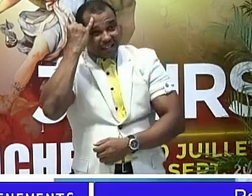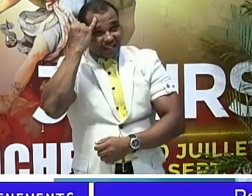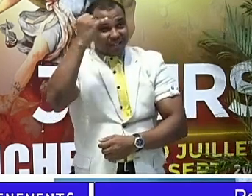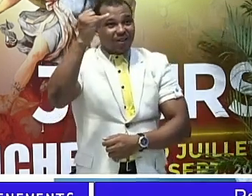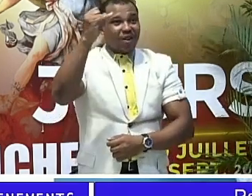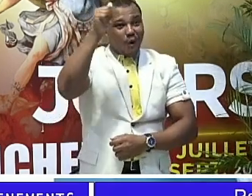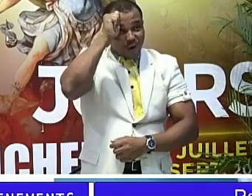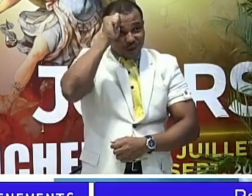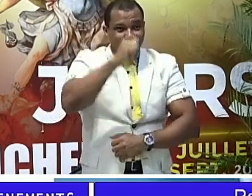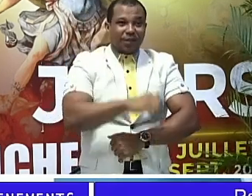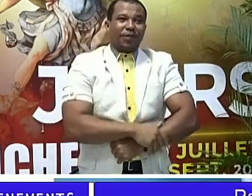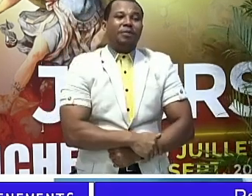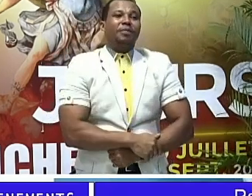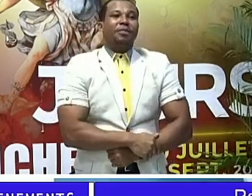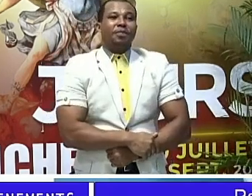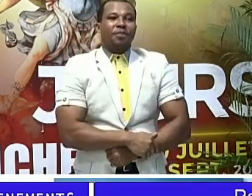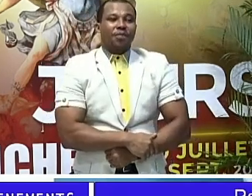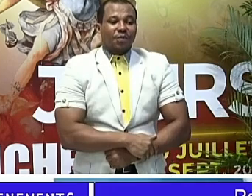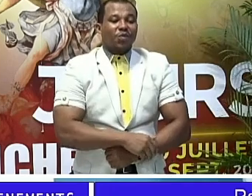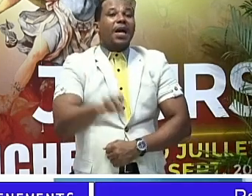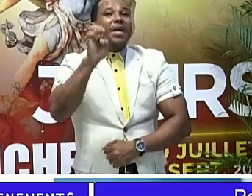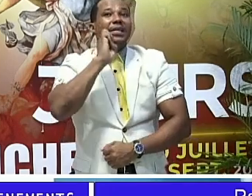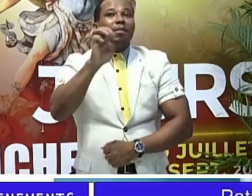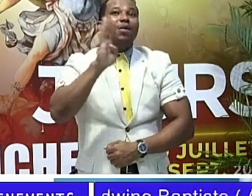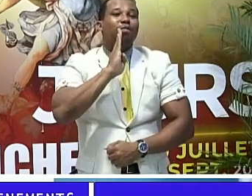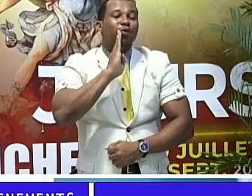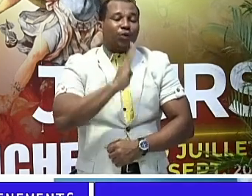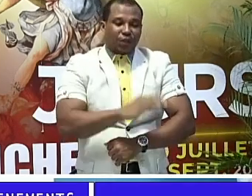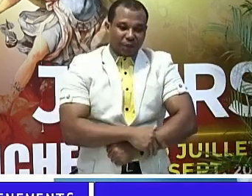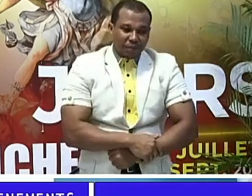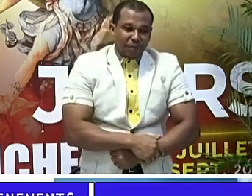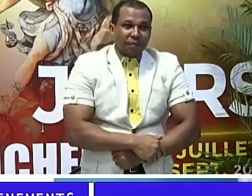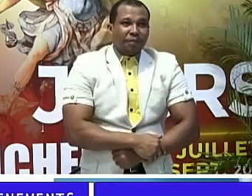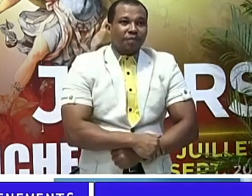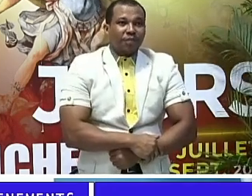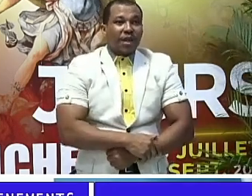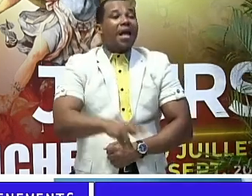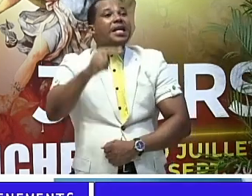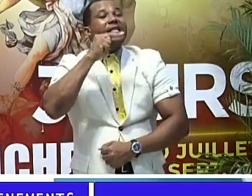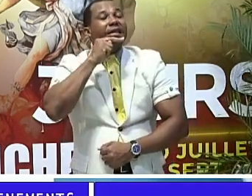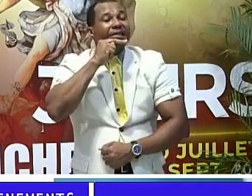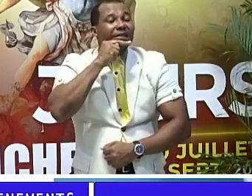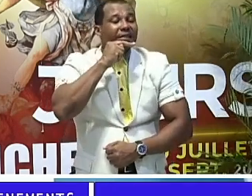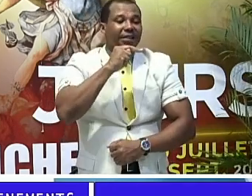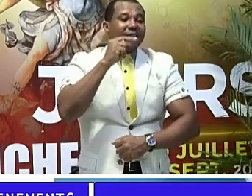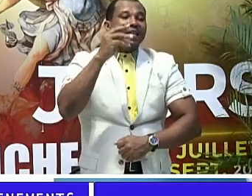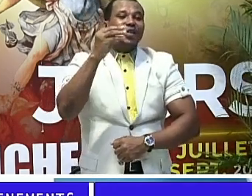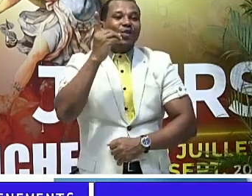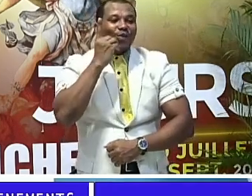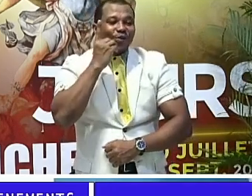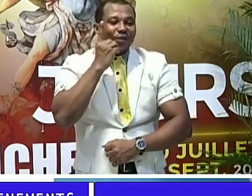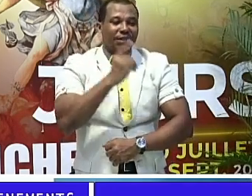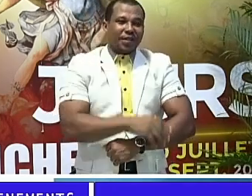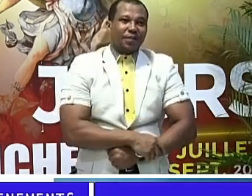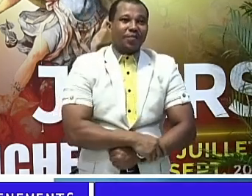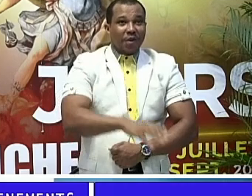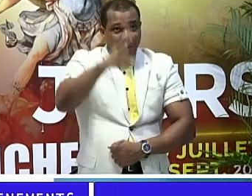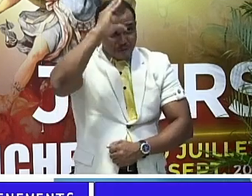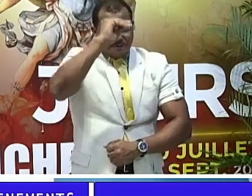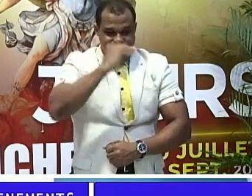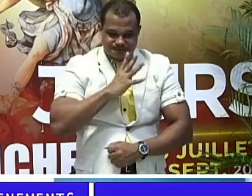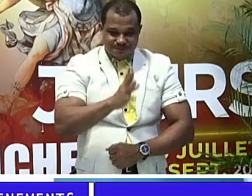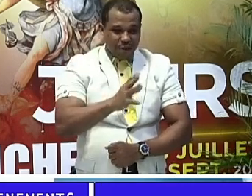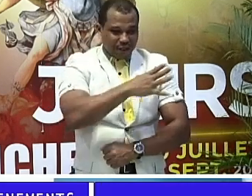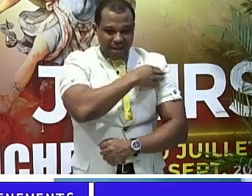de Elisabeth Boucher, Marionique Augustin, Nancy Thomas Durosier, monsieur et